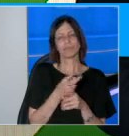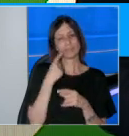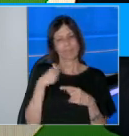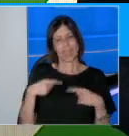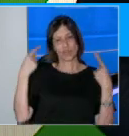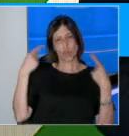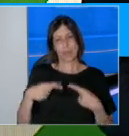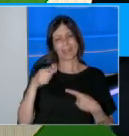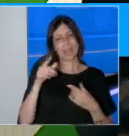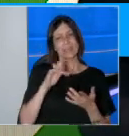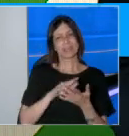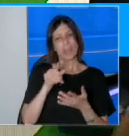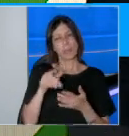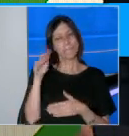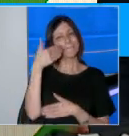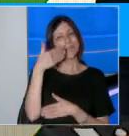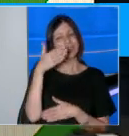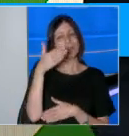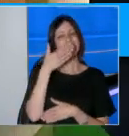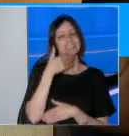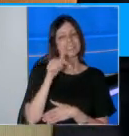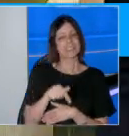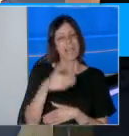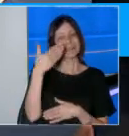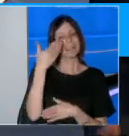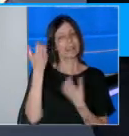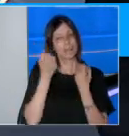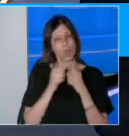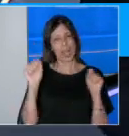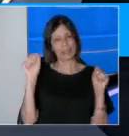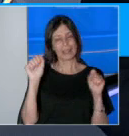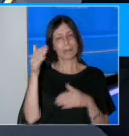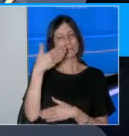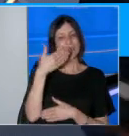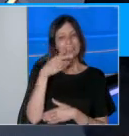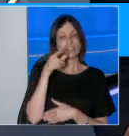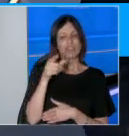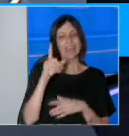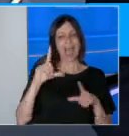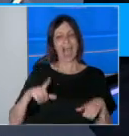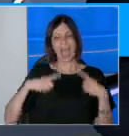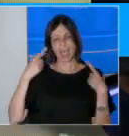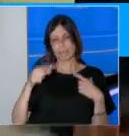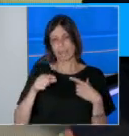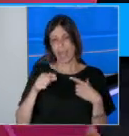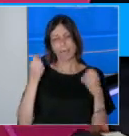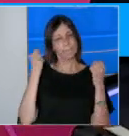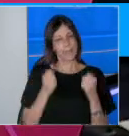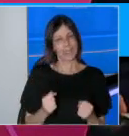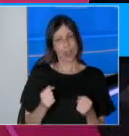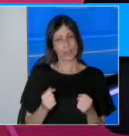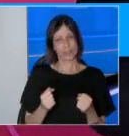והיום אתה נמצא כאן במדינה, מדינת ישראל, מדינה דמוקרטית, מדינה שאתה חי בה